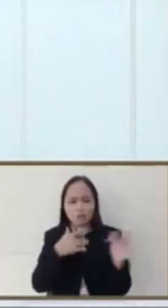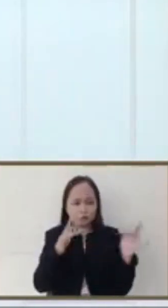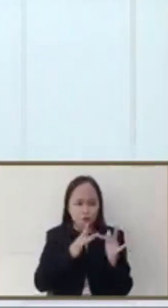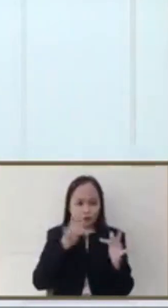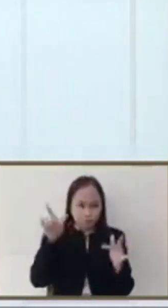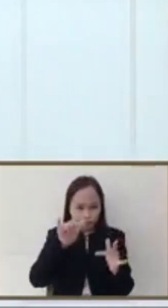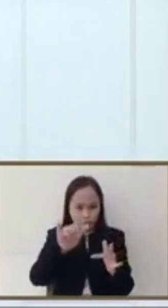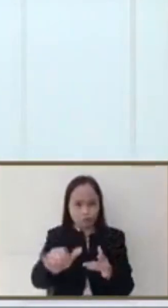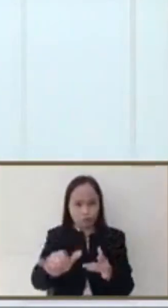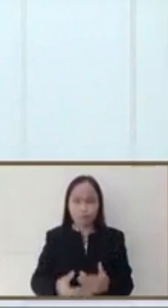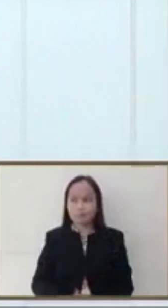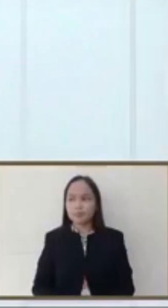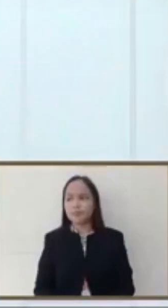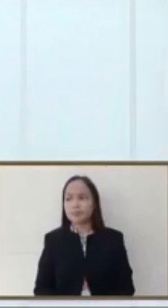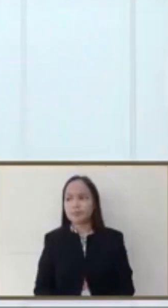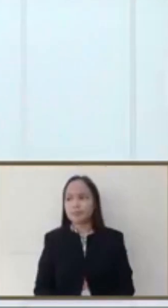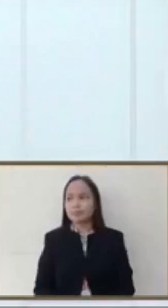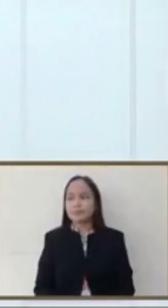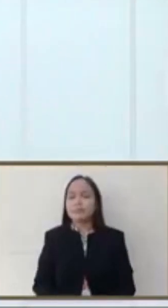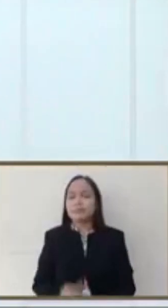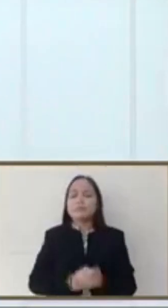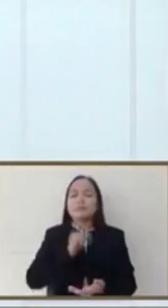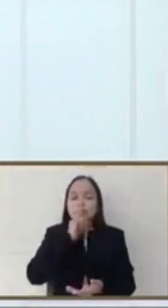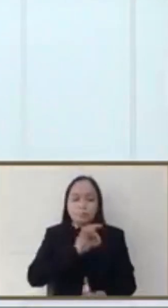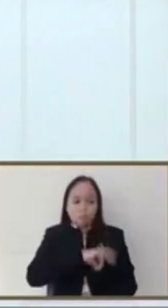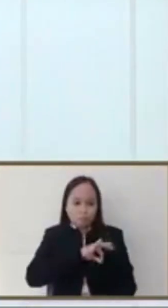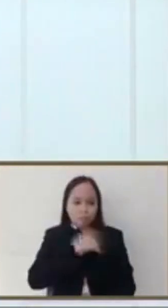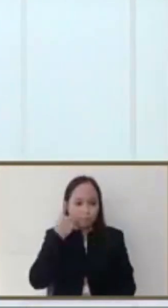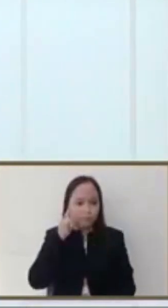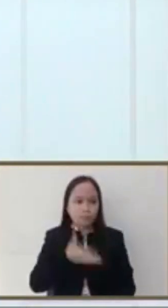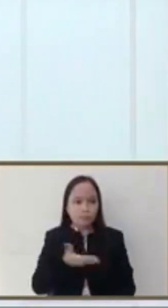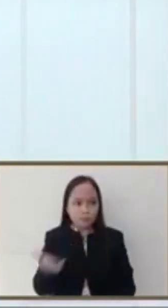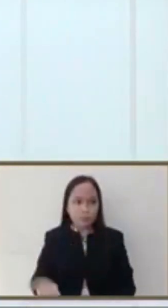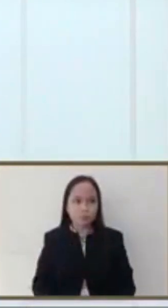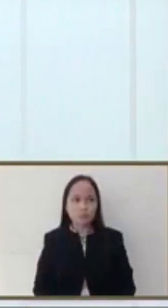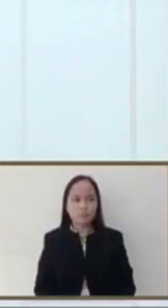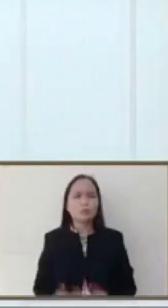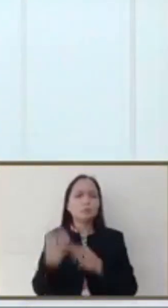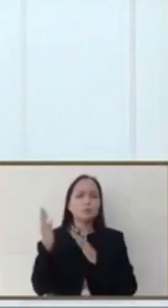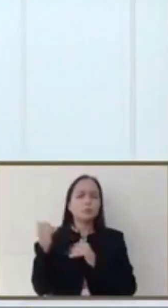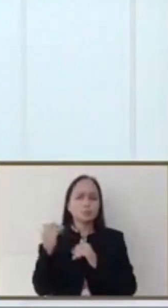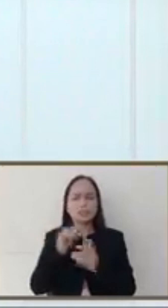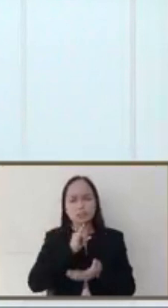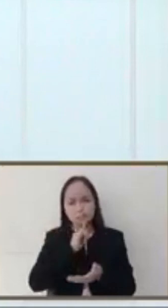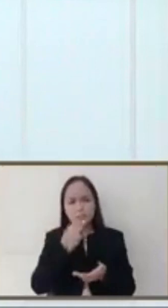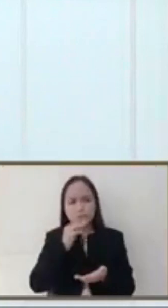I-connect mo yung maiksi sa mahaba, kapakipakinabangan po yun, mga kapatid. I hope this message is